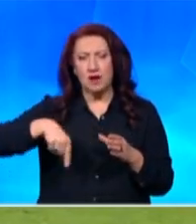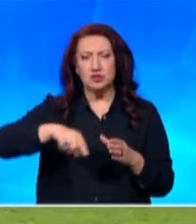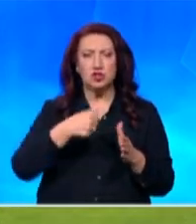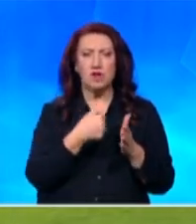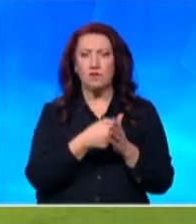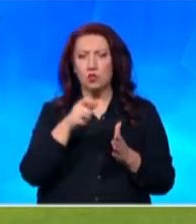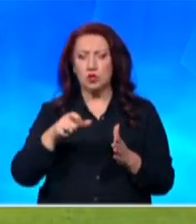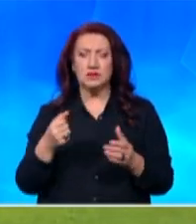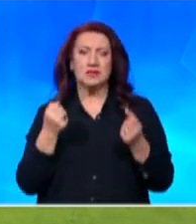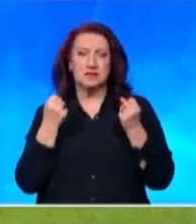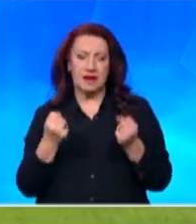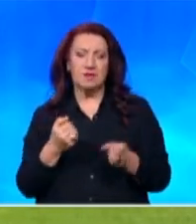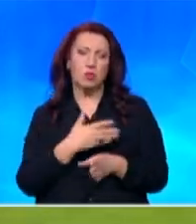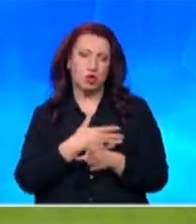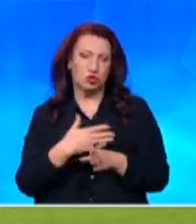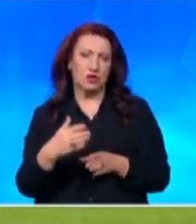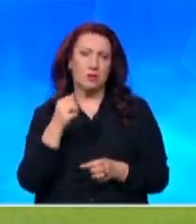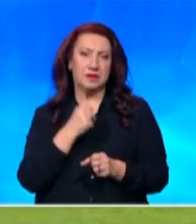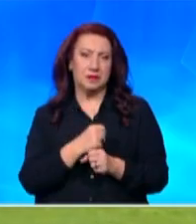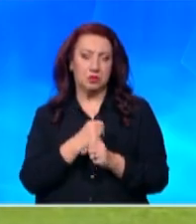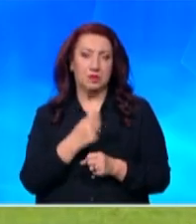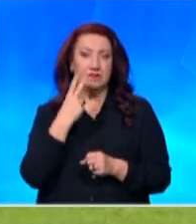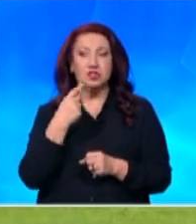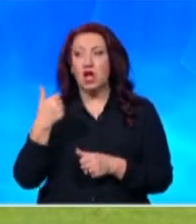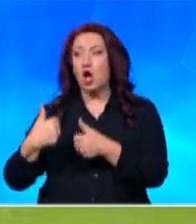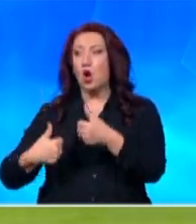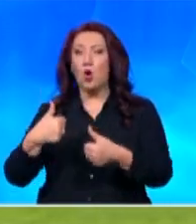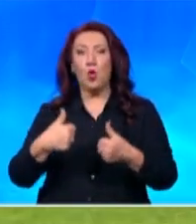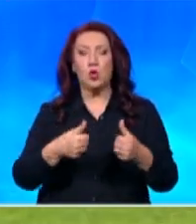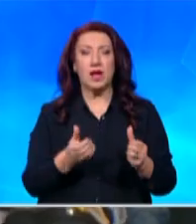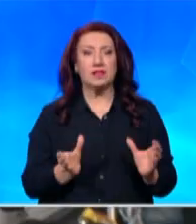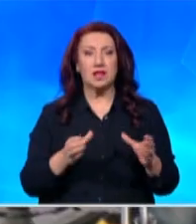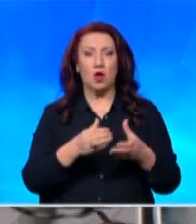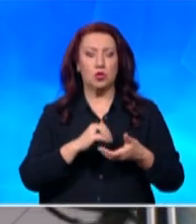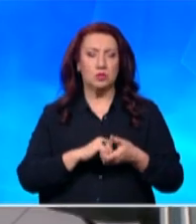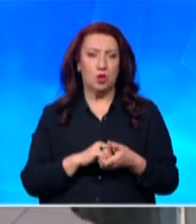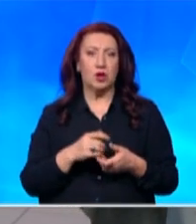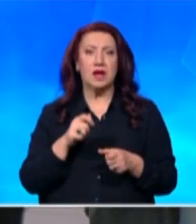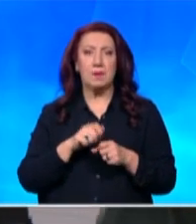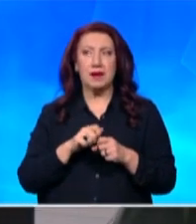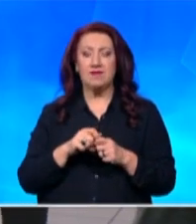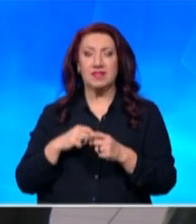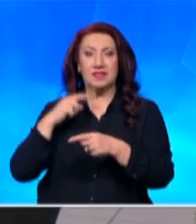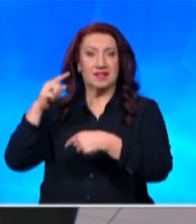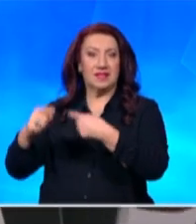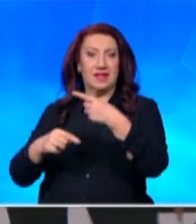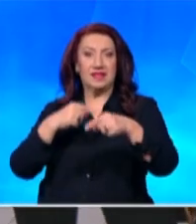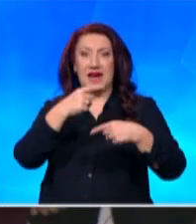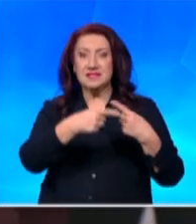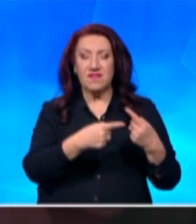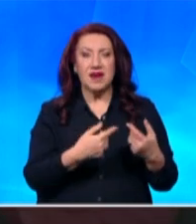него да работим. Както виждате, нашите конкуренции позволяват всякакви видове трансфери, а ние все още трябва да мислим